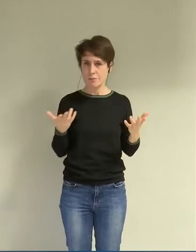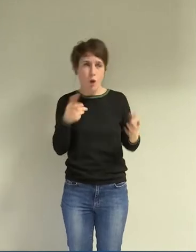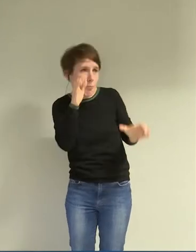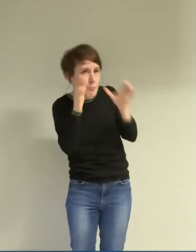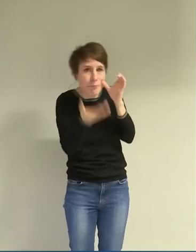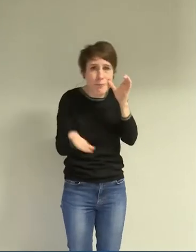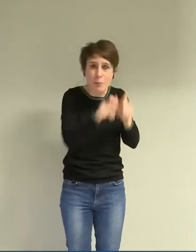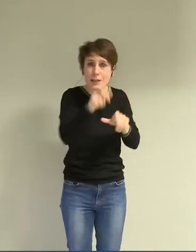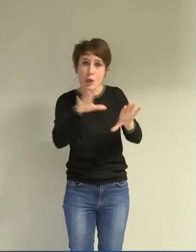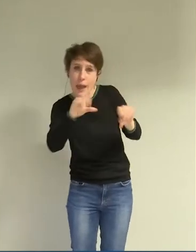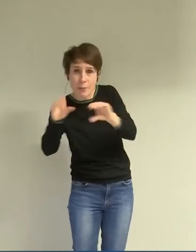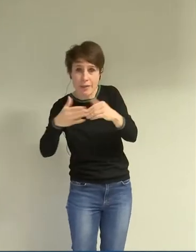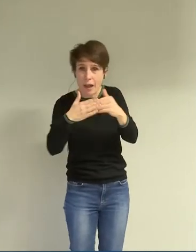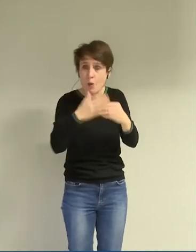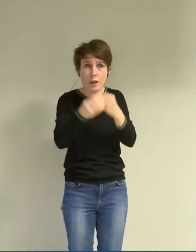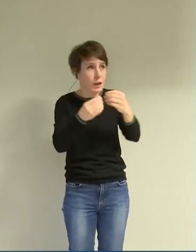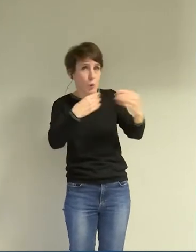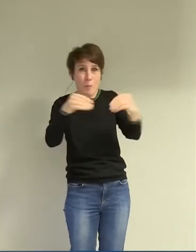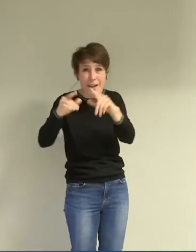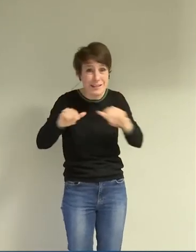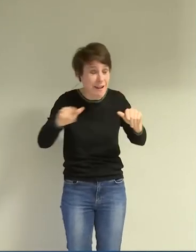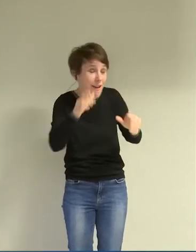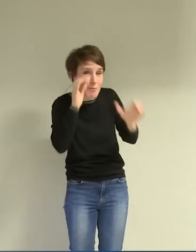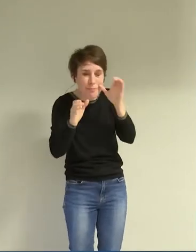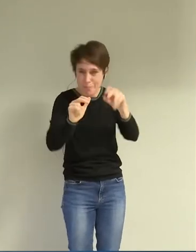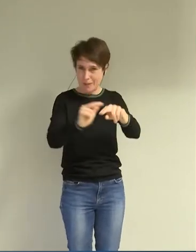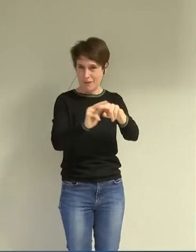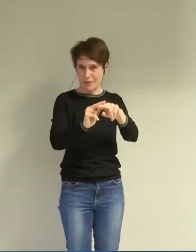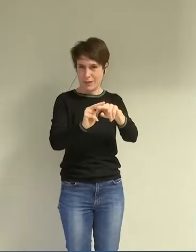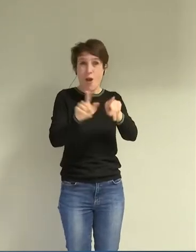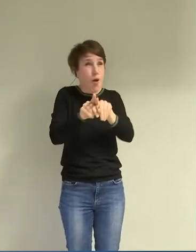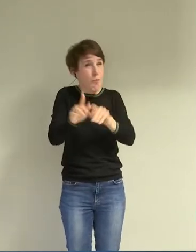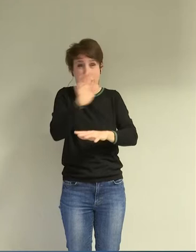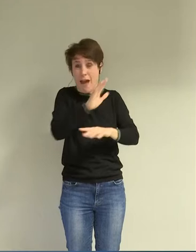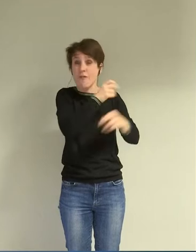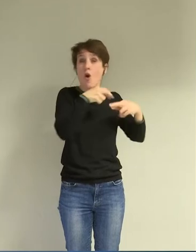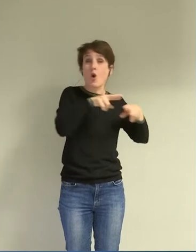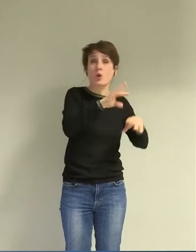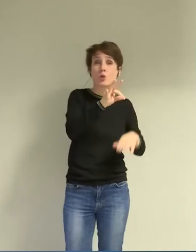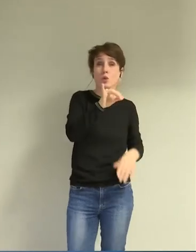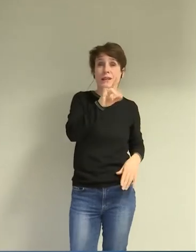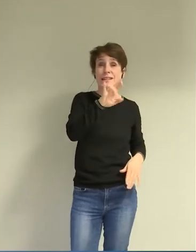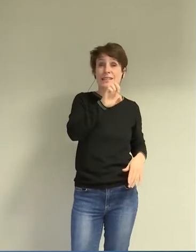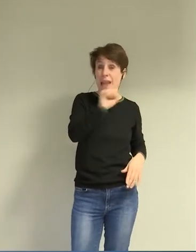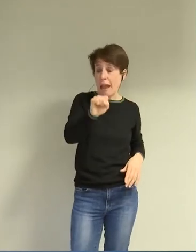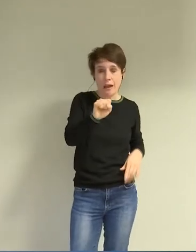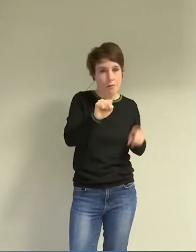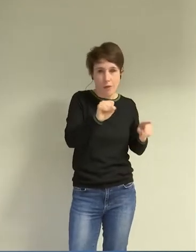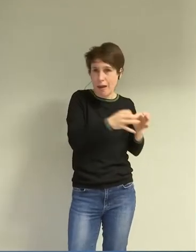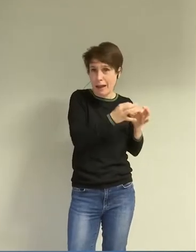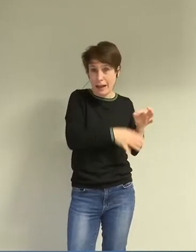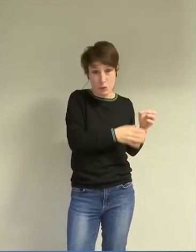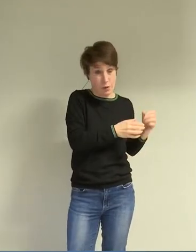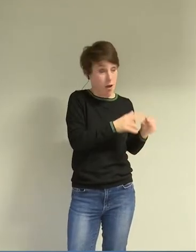et des commerçants une situation qui rappelle celle de la rue thiers et les conséquences désastreuses pour l'activité